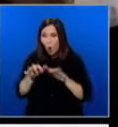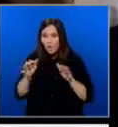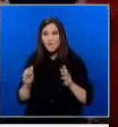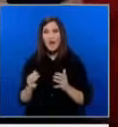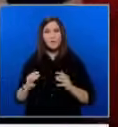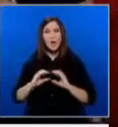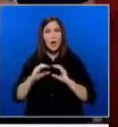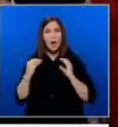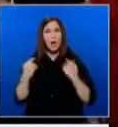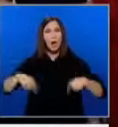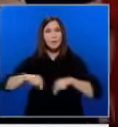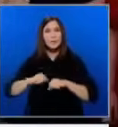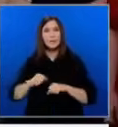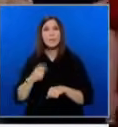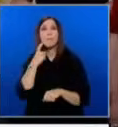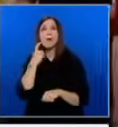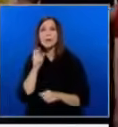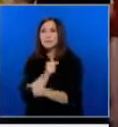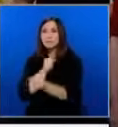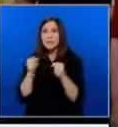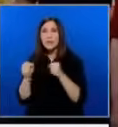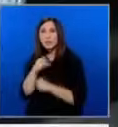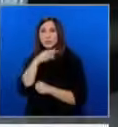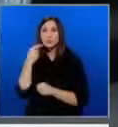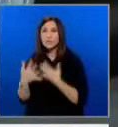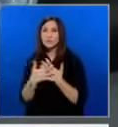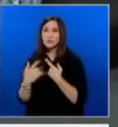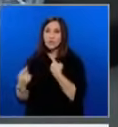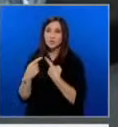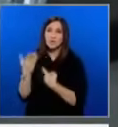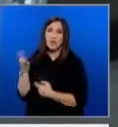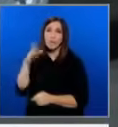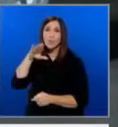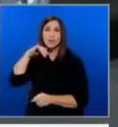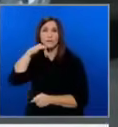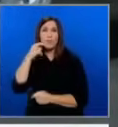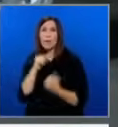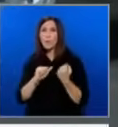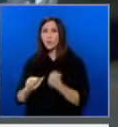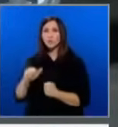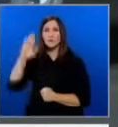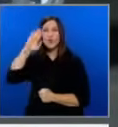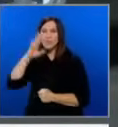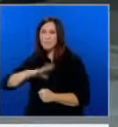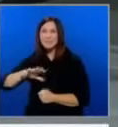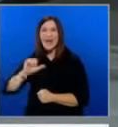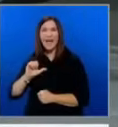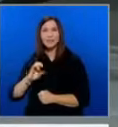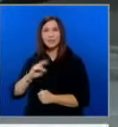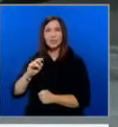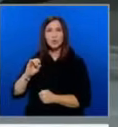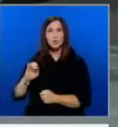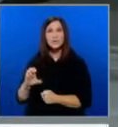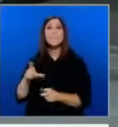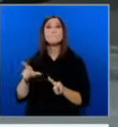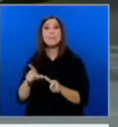и семействата на разменените при обмена с Русия затворници говорят с тях по телефона. Малко по-късно военната база Андрюс в Мериленд стана